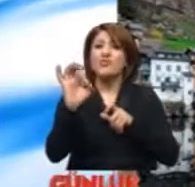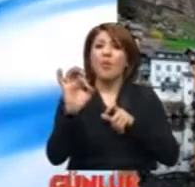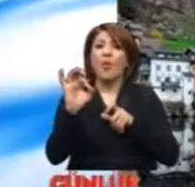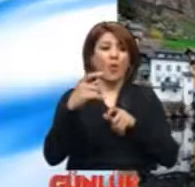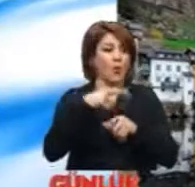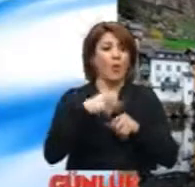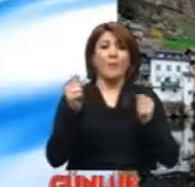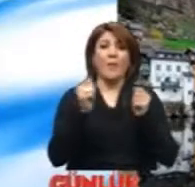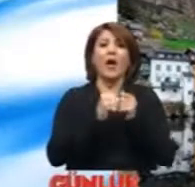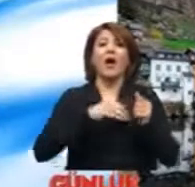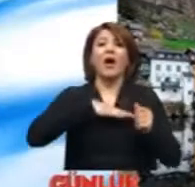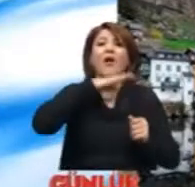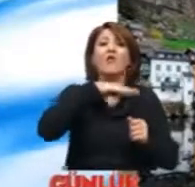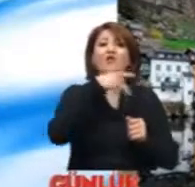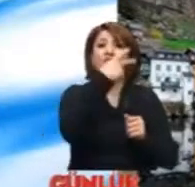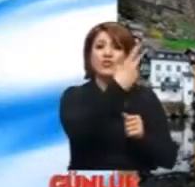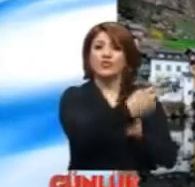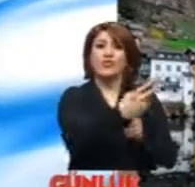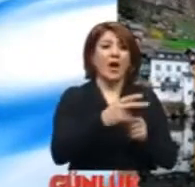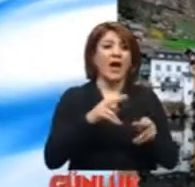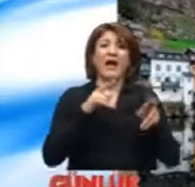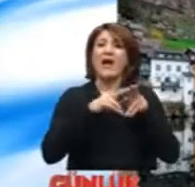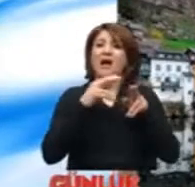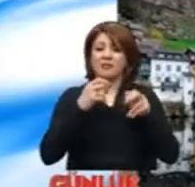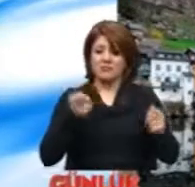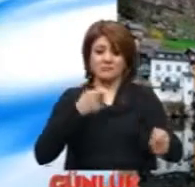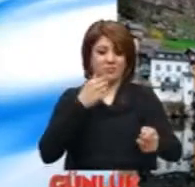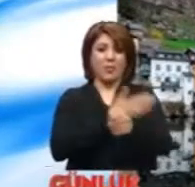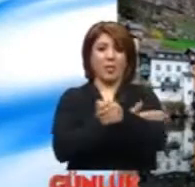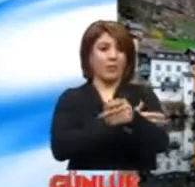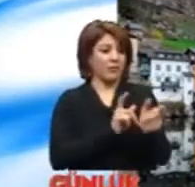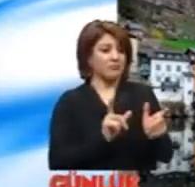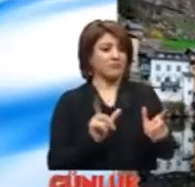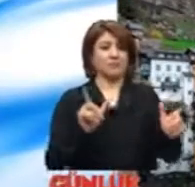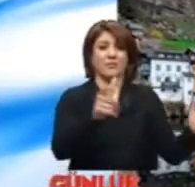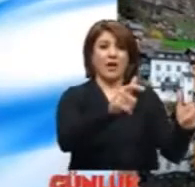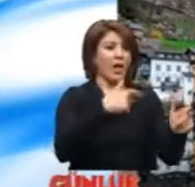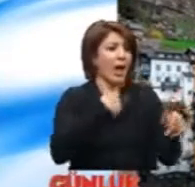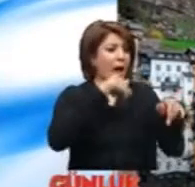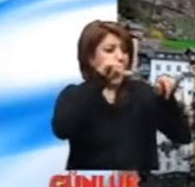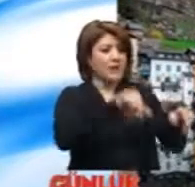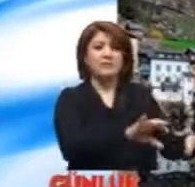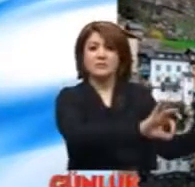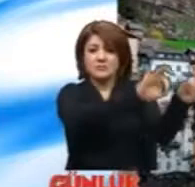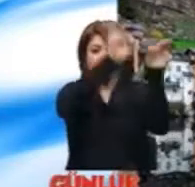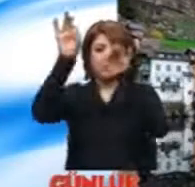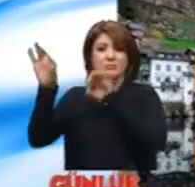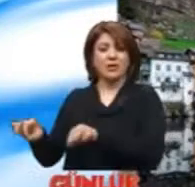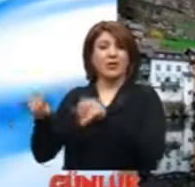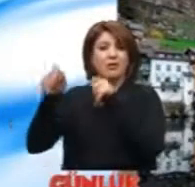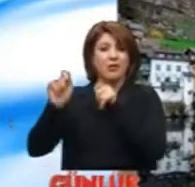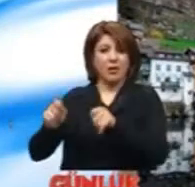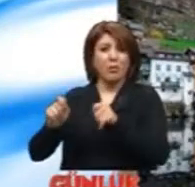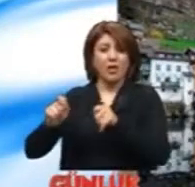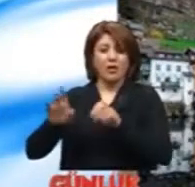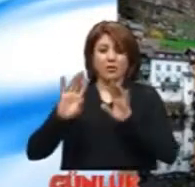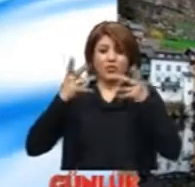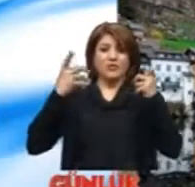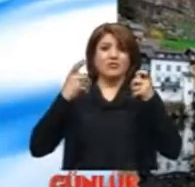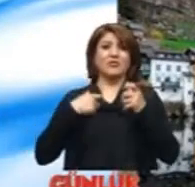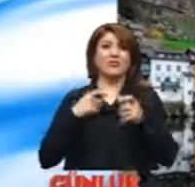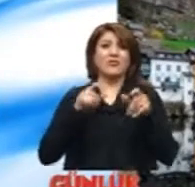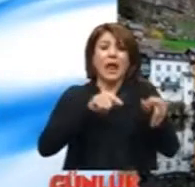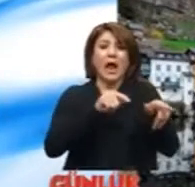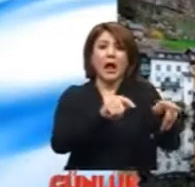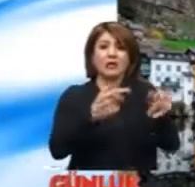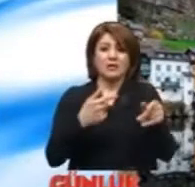aldığı Avusturya'daki Hallstatt kasabasının birebir kopyasını yaparak bir ilke imza attılar. Geçtiğimiz cumartesi günü açılan taklit kasaba